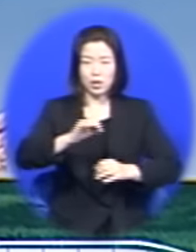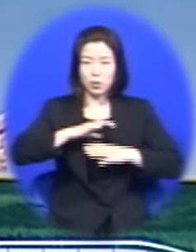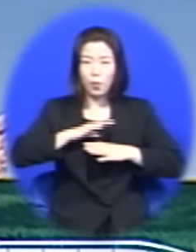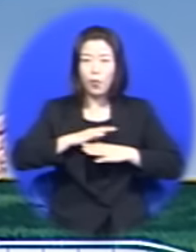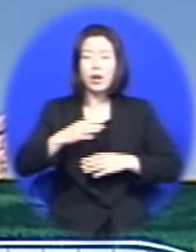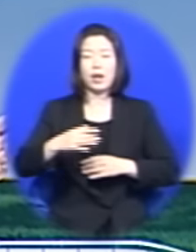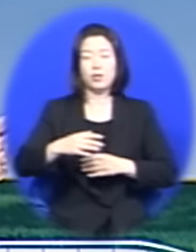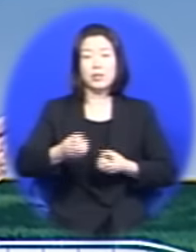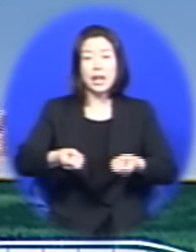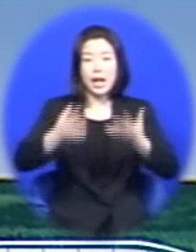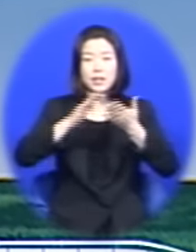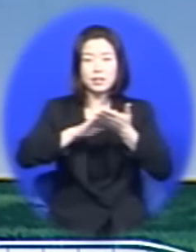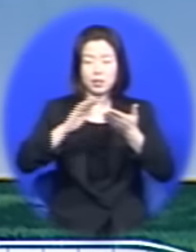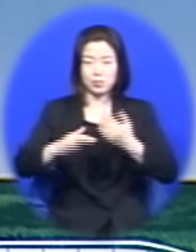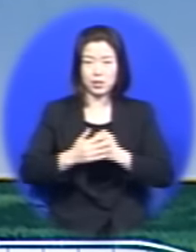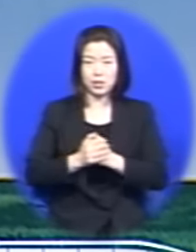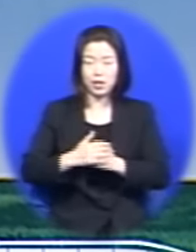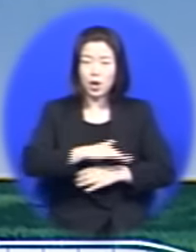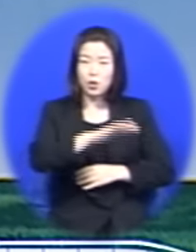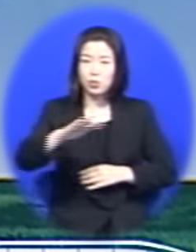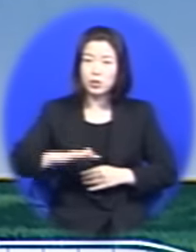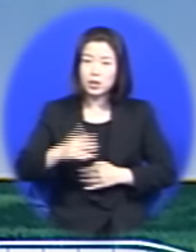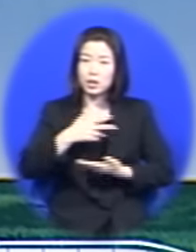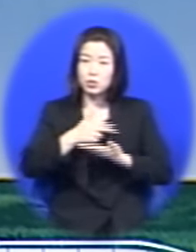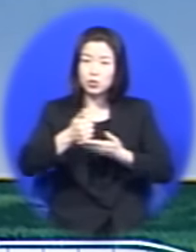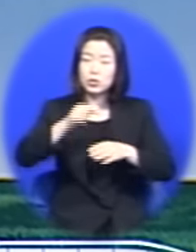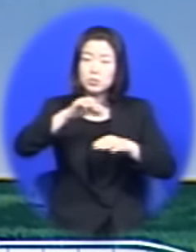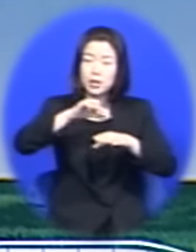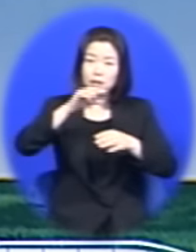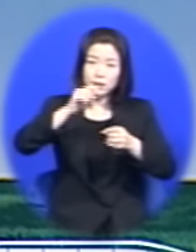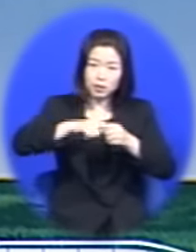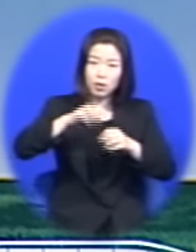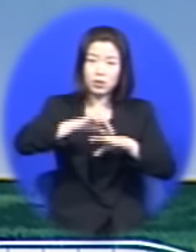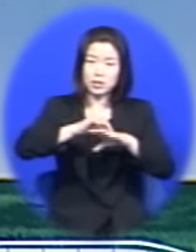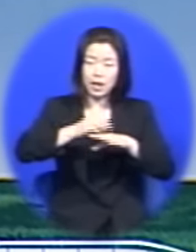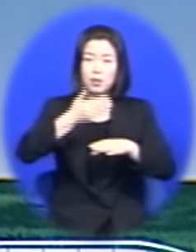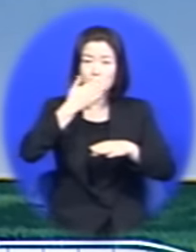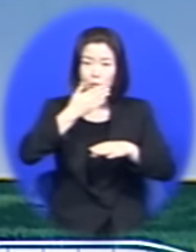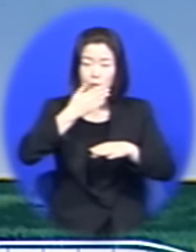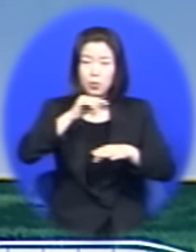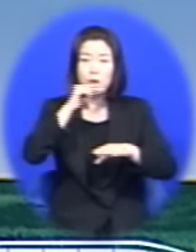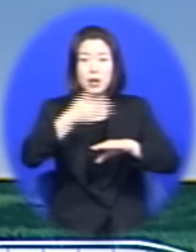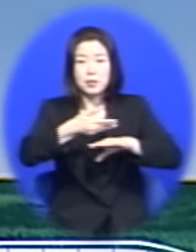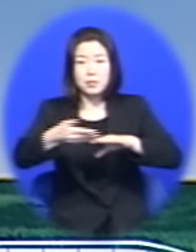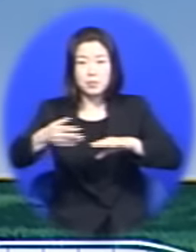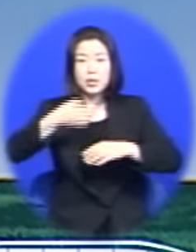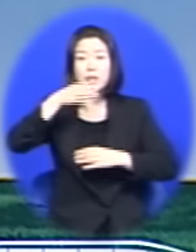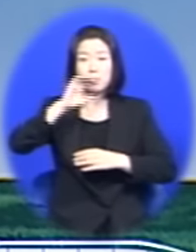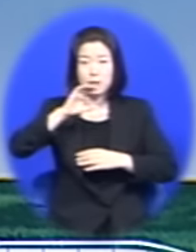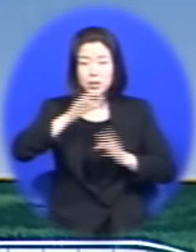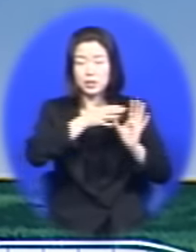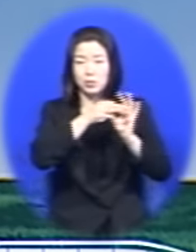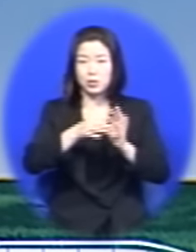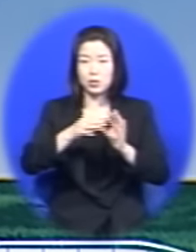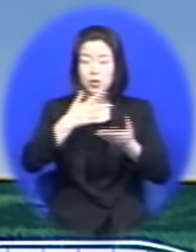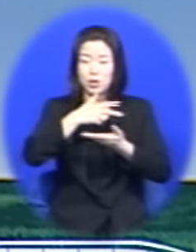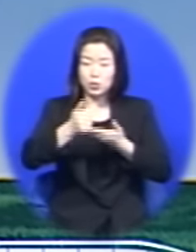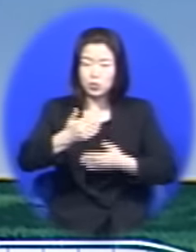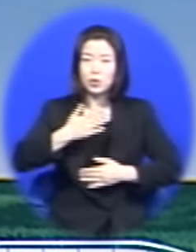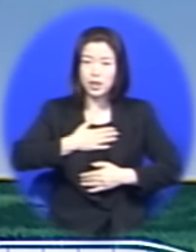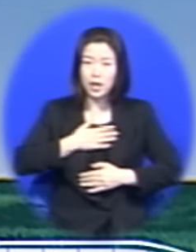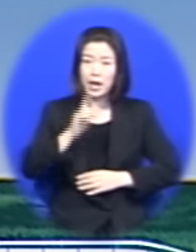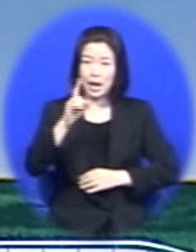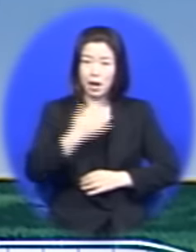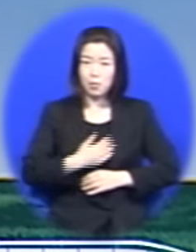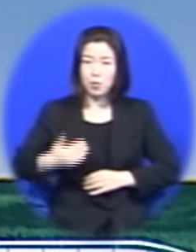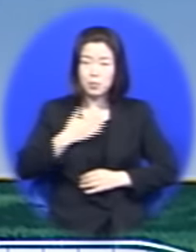예식이에요. 우리가 주님의 살을 먹고 주님의 피를 마시면서 주님과 내가 한 몸이라는